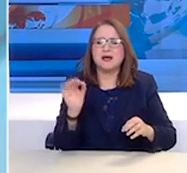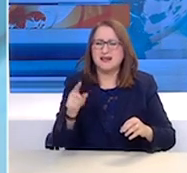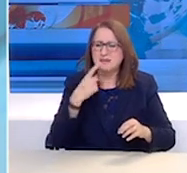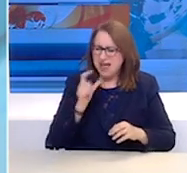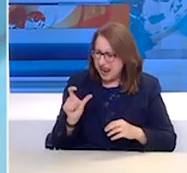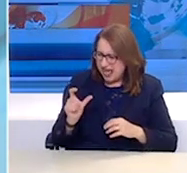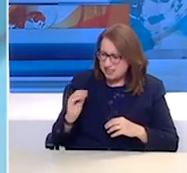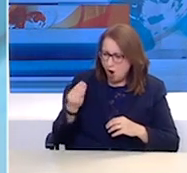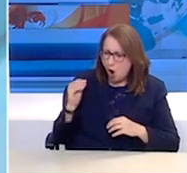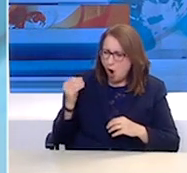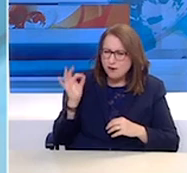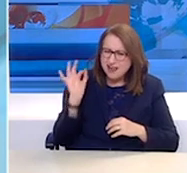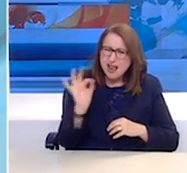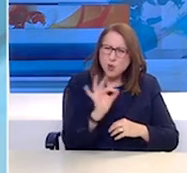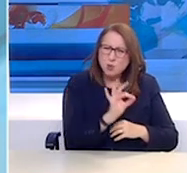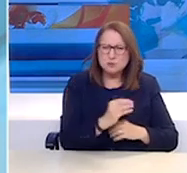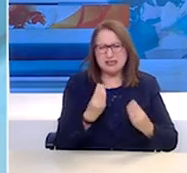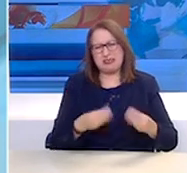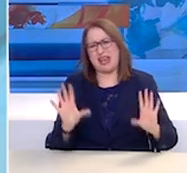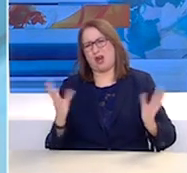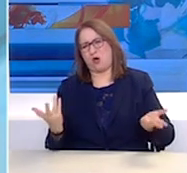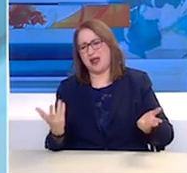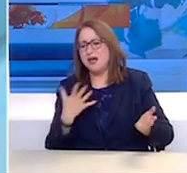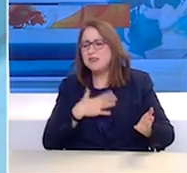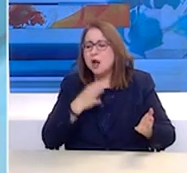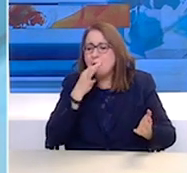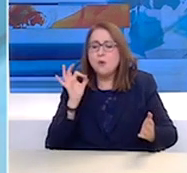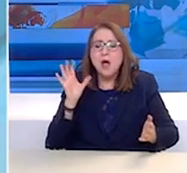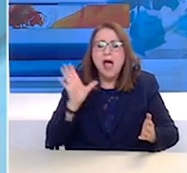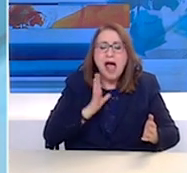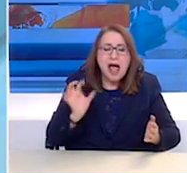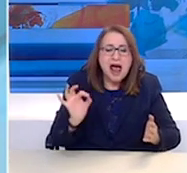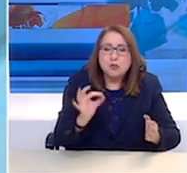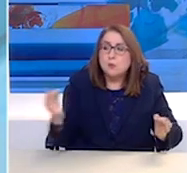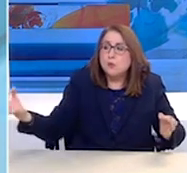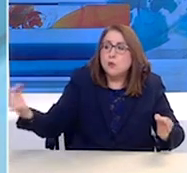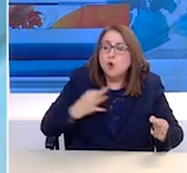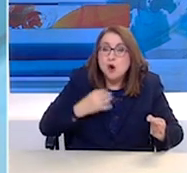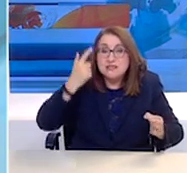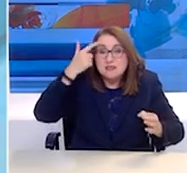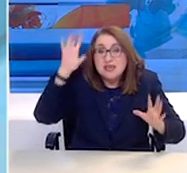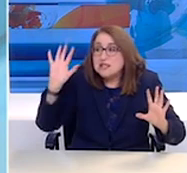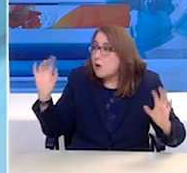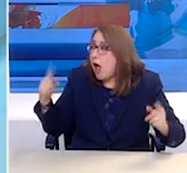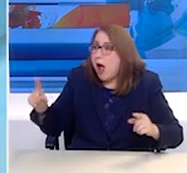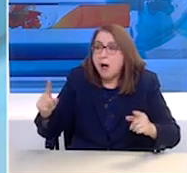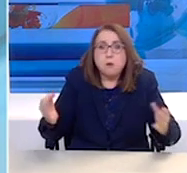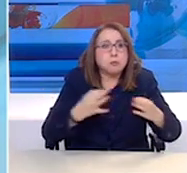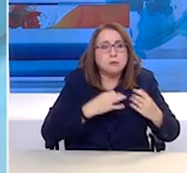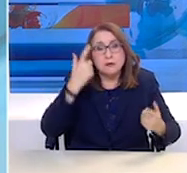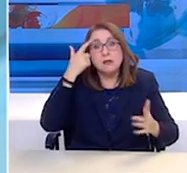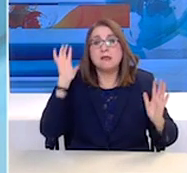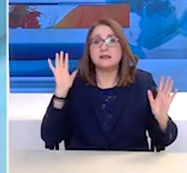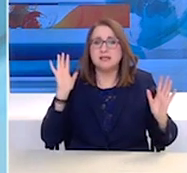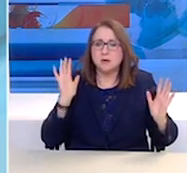μεγάλα τα ποσοστά τους, δεν έχουν διαφοροποιηθεί πολύ τις τελευταίες μέρες. Ίσως μια ελάχιστη μείωση. Το παρακολουθούμε, αλλά είναι